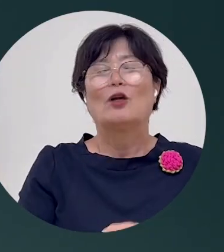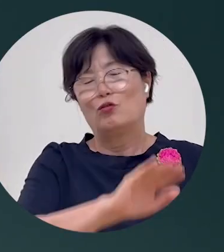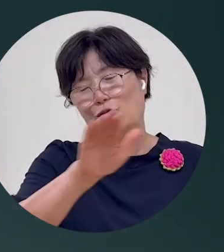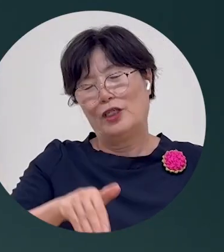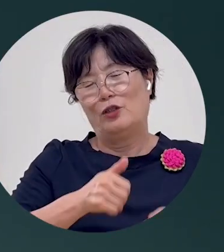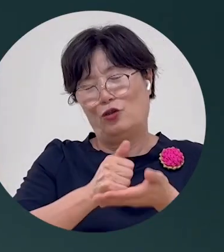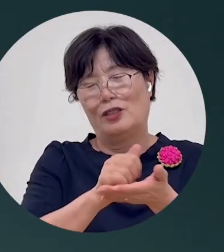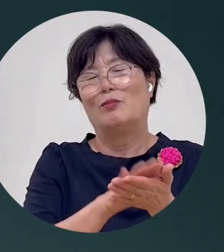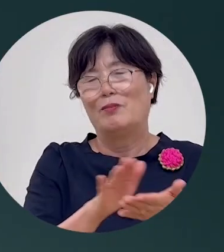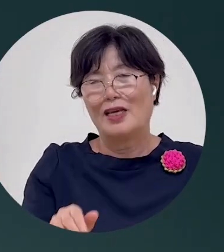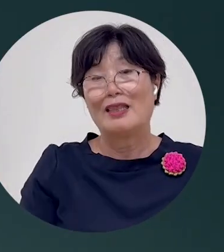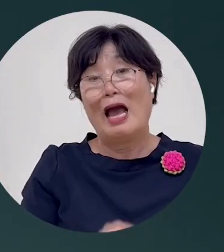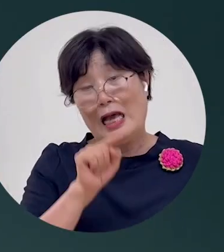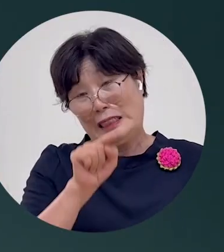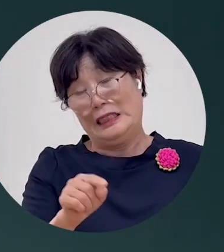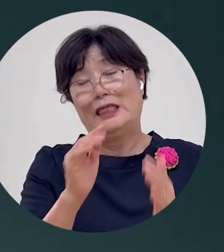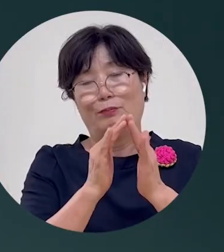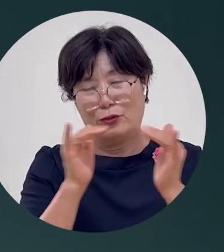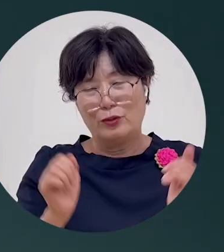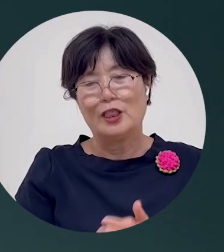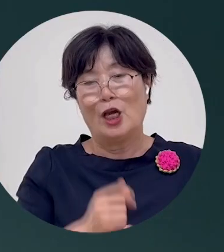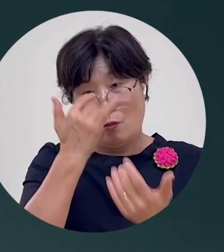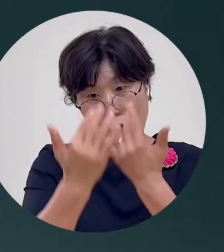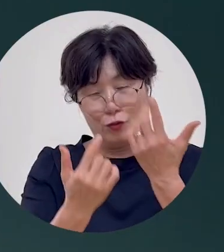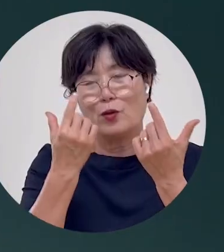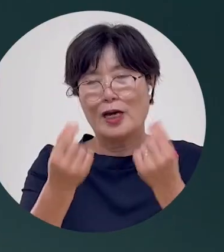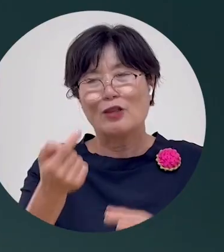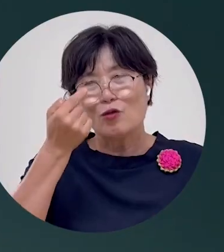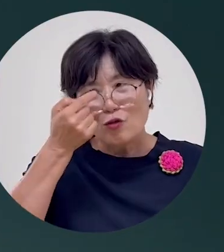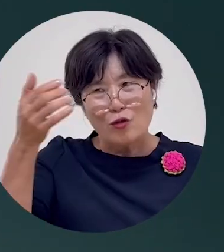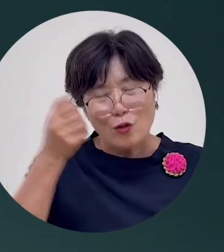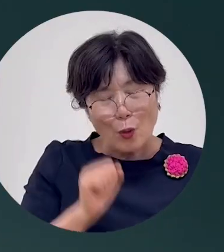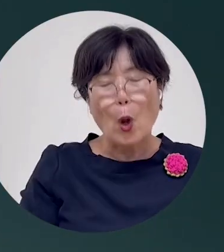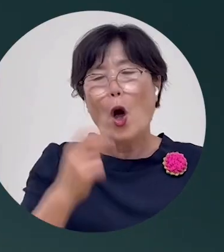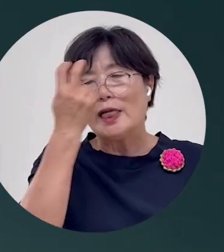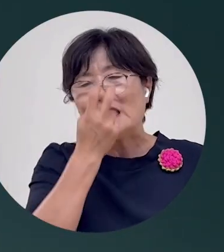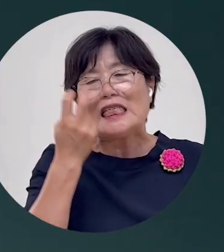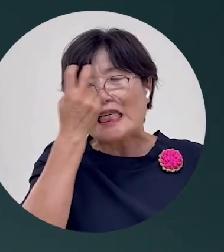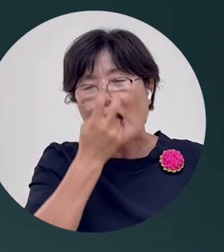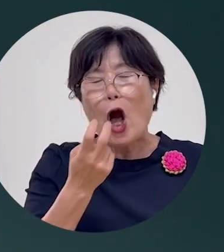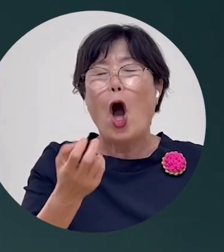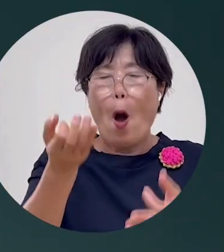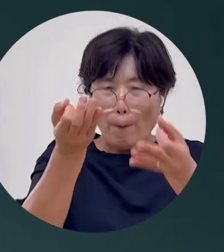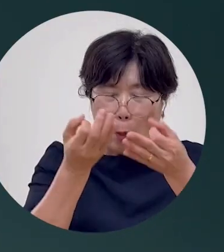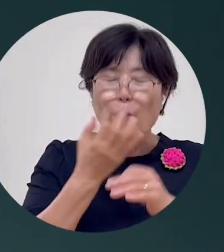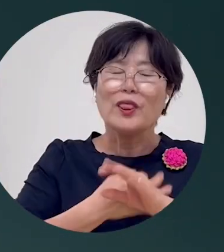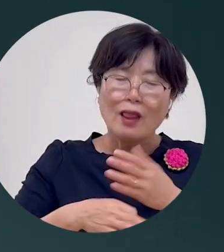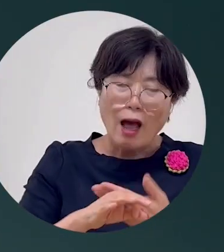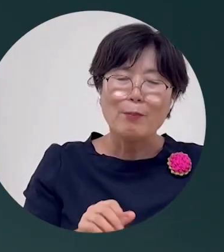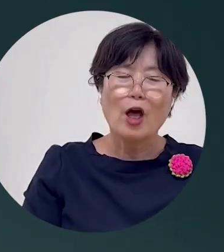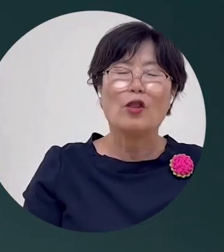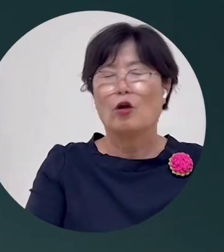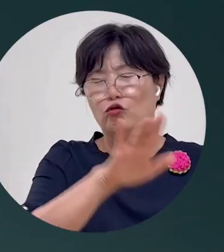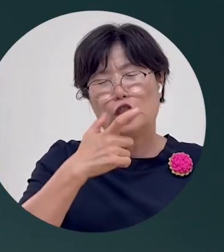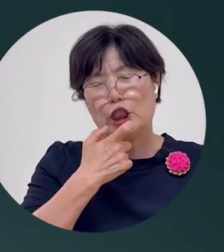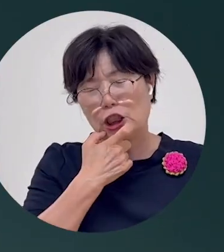우리를 지켜보신다면 여러분, 그렇게 한 것을 좋아해야 하겠어요? 싫어해야 하겠어요? 좋아해야 하겠죠.